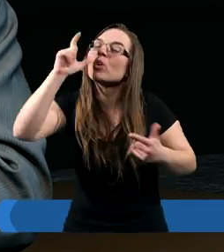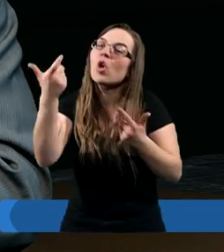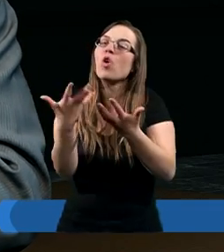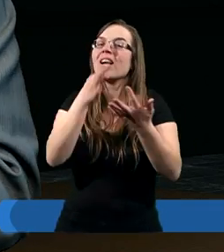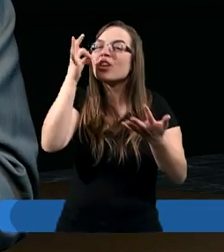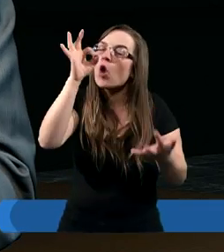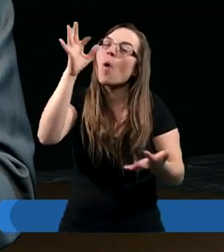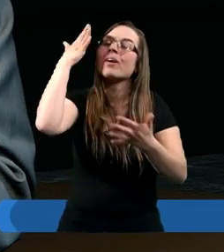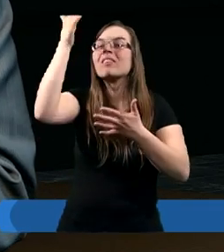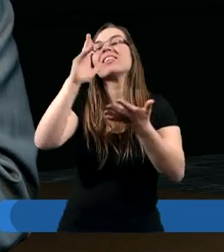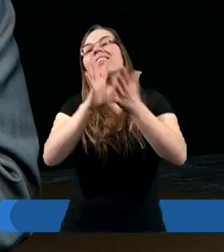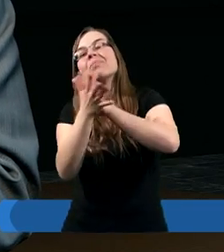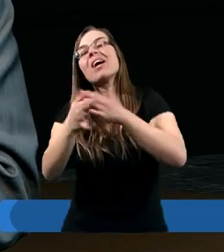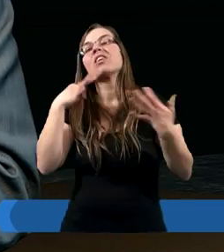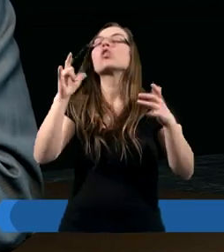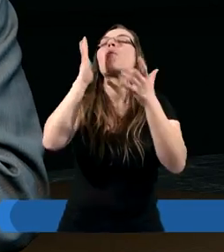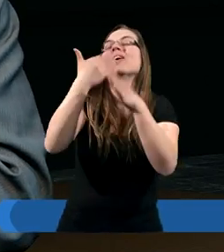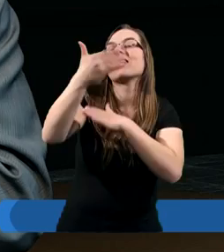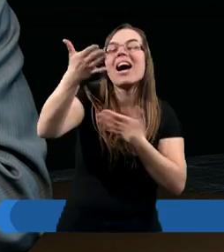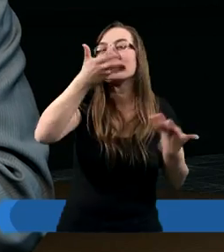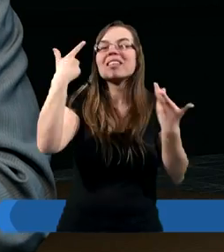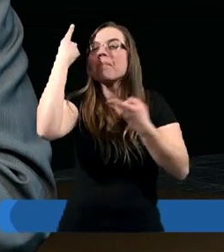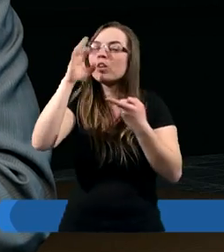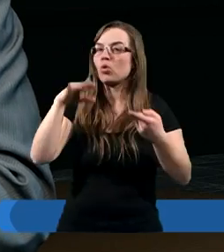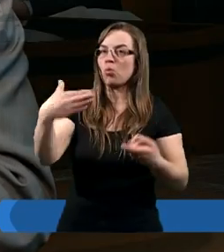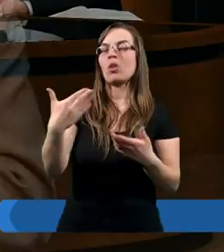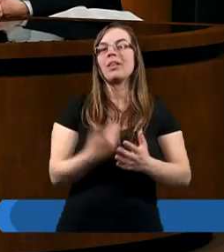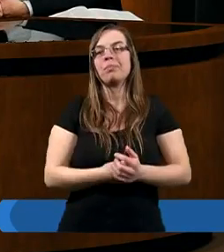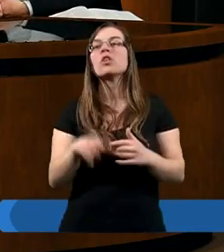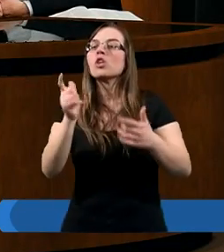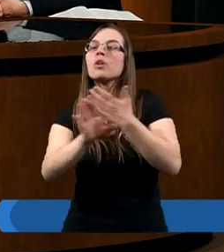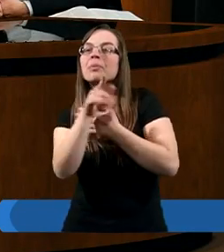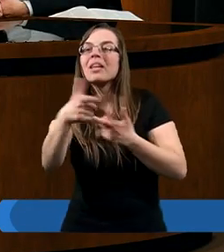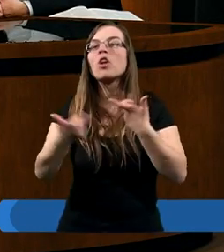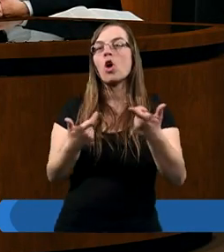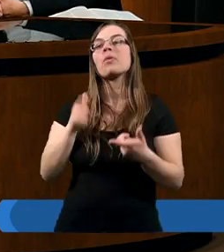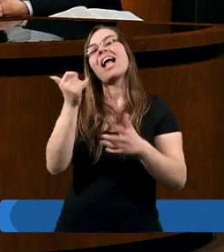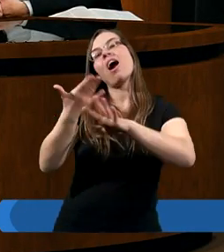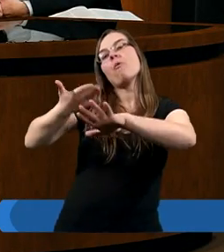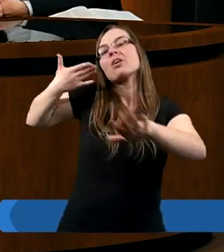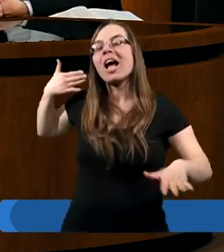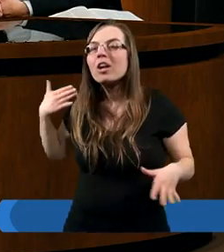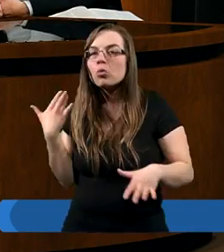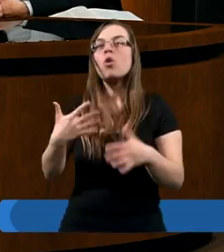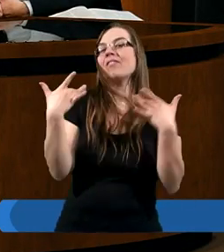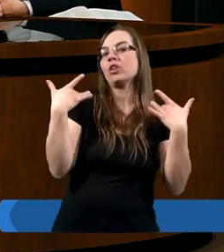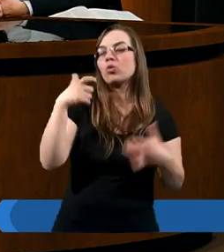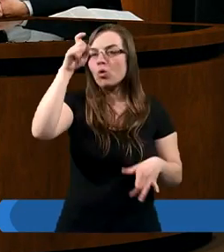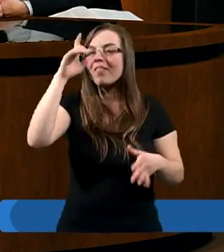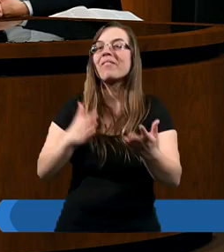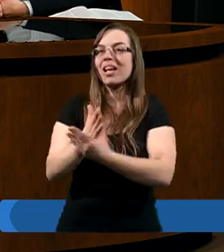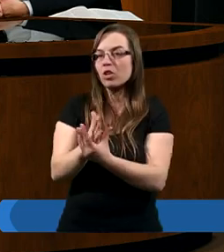tym, co będzie z ich życiem dalej, tak? Tak, to, co przedstawia apostoł Piotr jako przeszłość w życiu